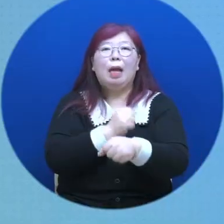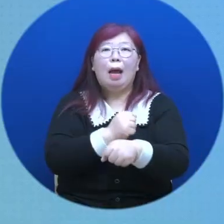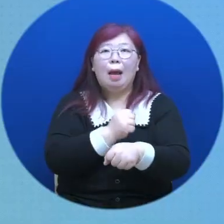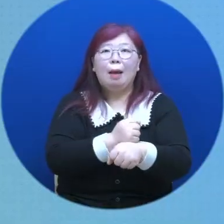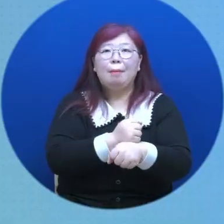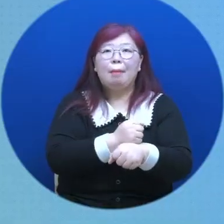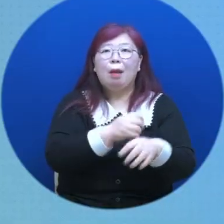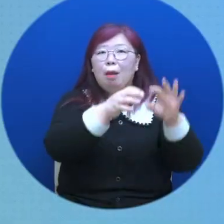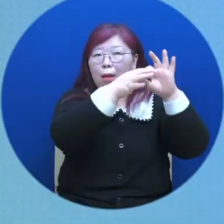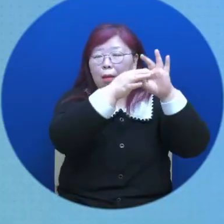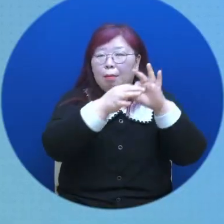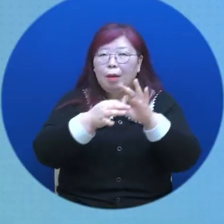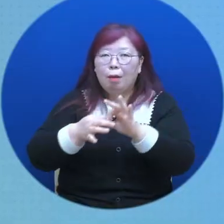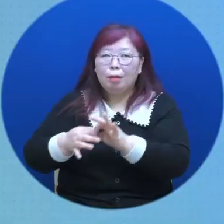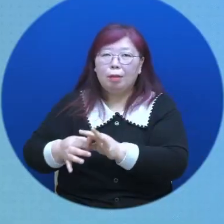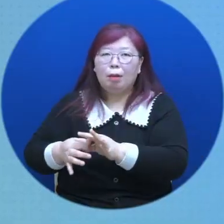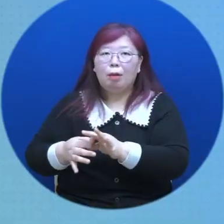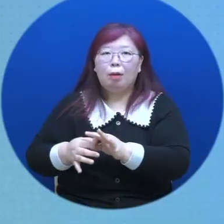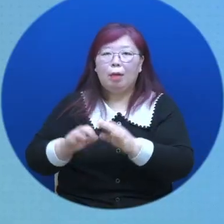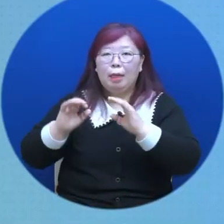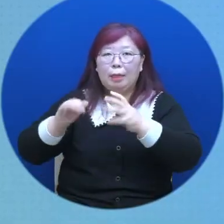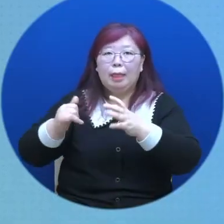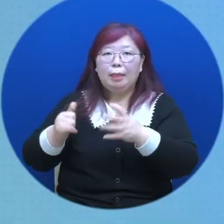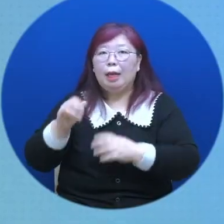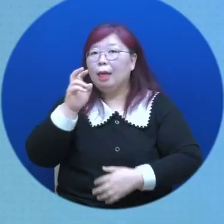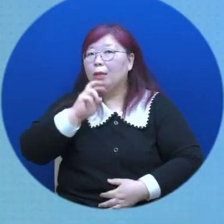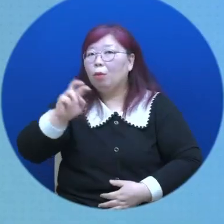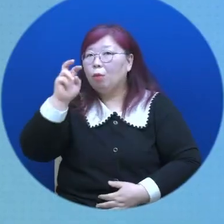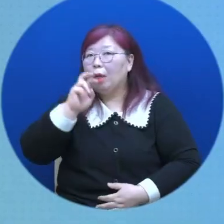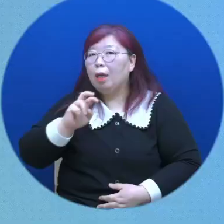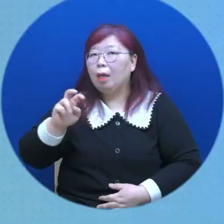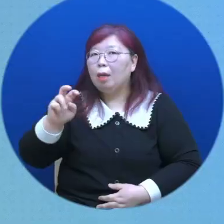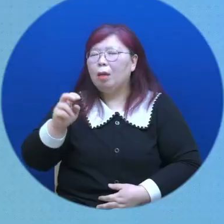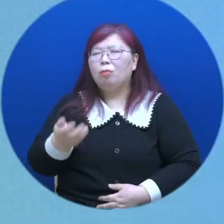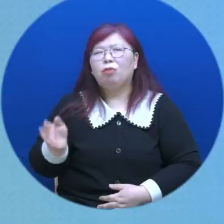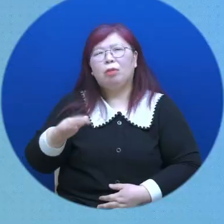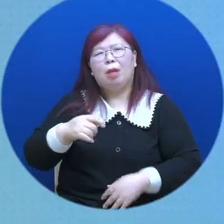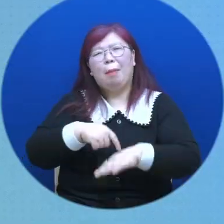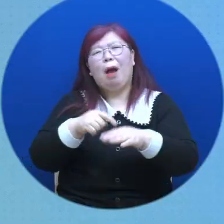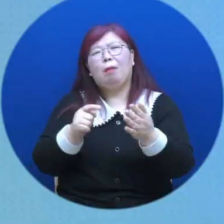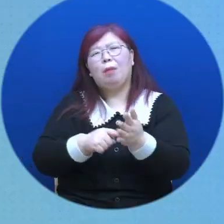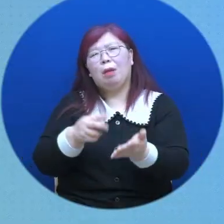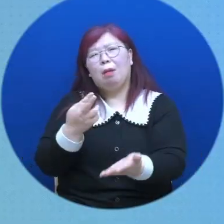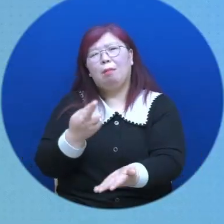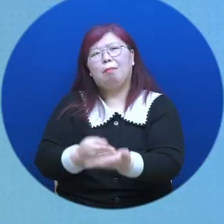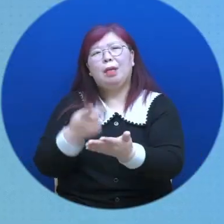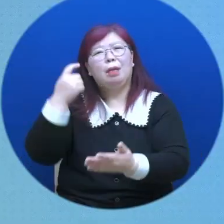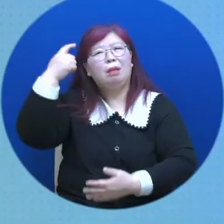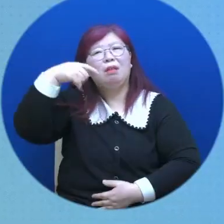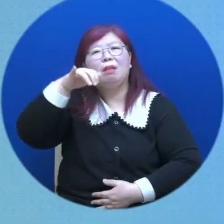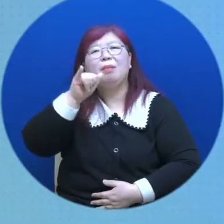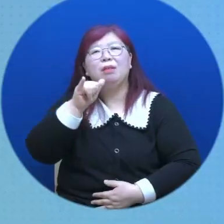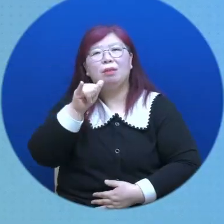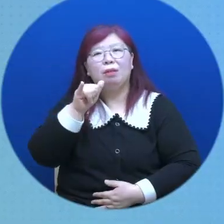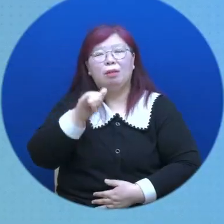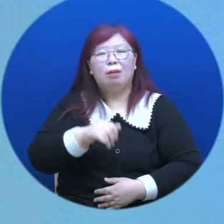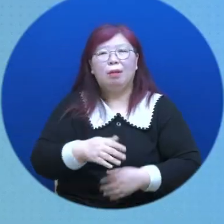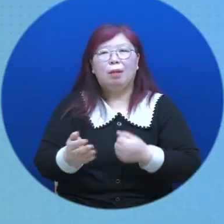음악에 심취해서 세상의 노래를 부르는데 이상하게 공허해요. 허전해요.